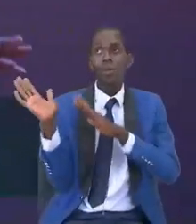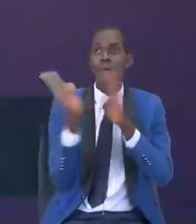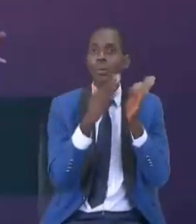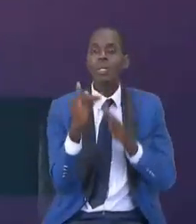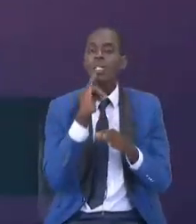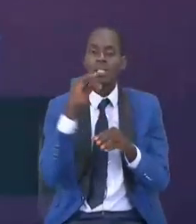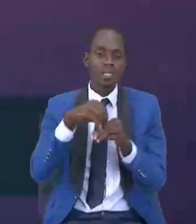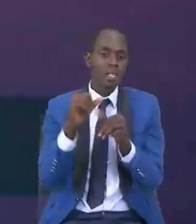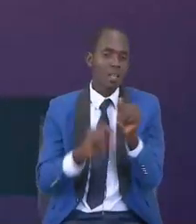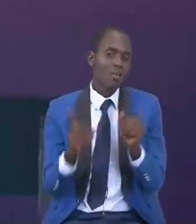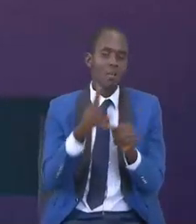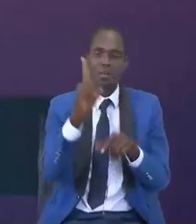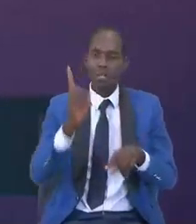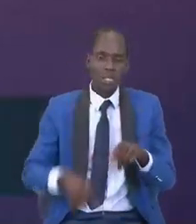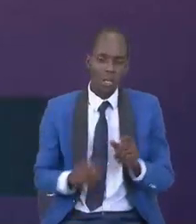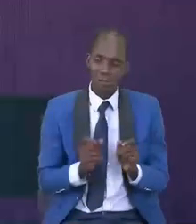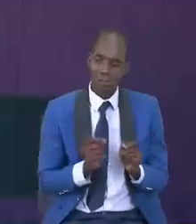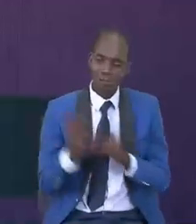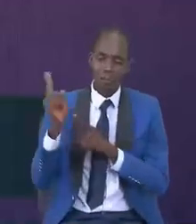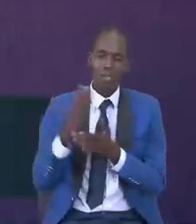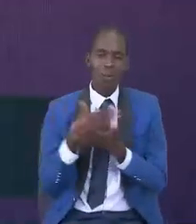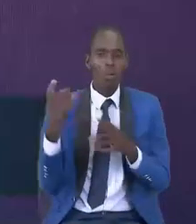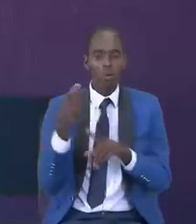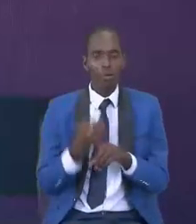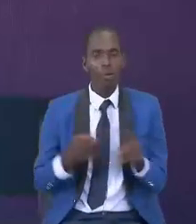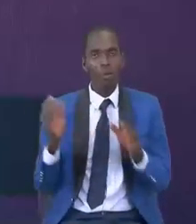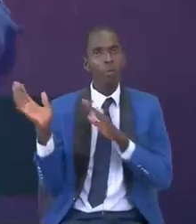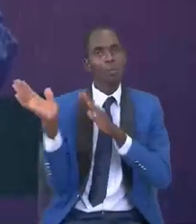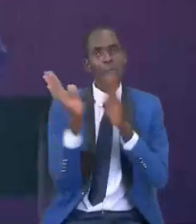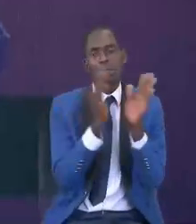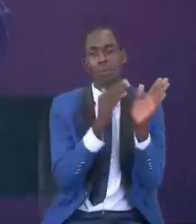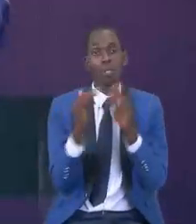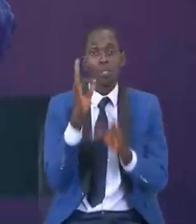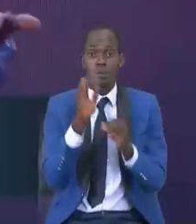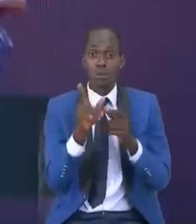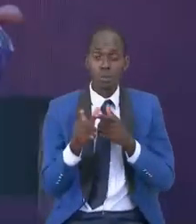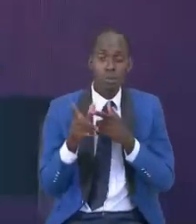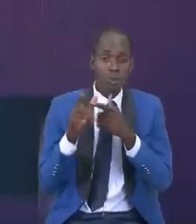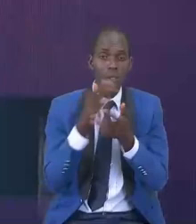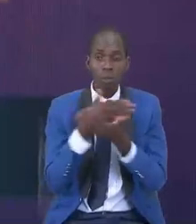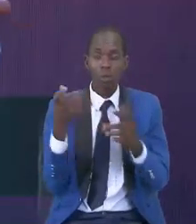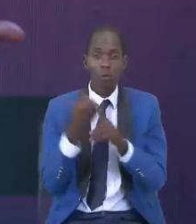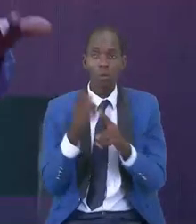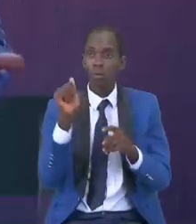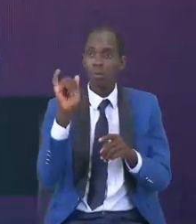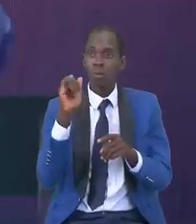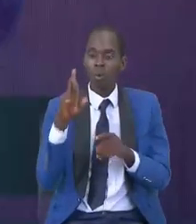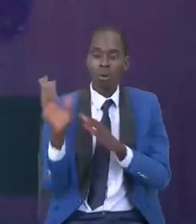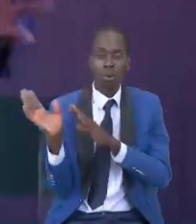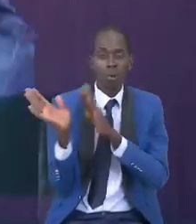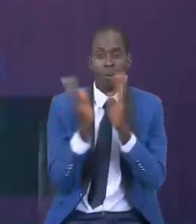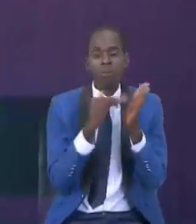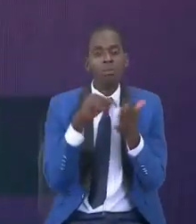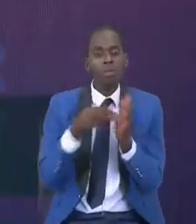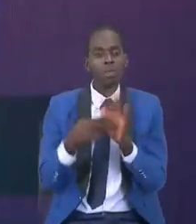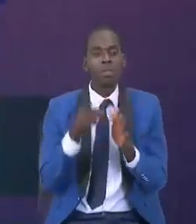est partout et vous ne pouvez pas fuir l'air. Si vous fuyez l'air, ça veut dire